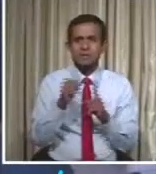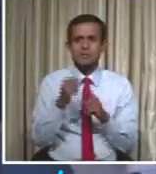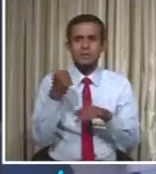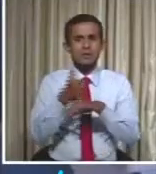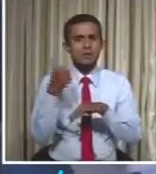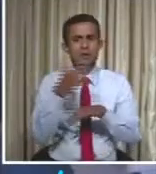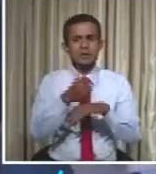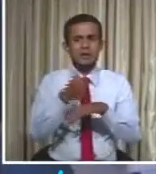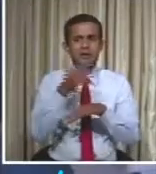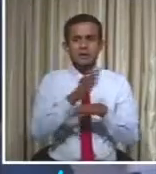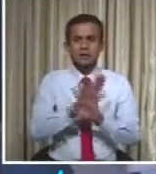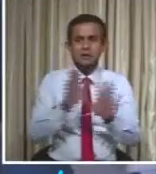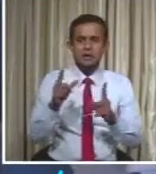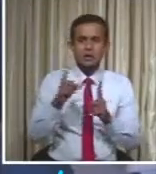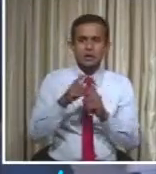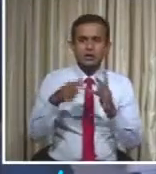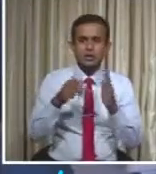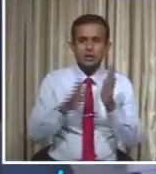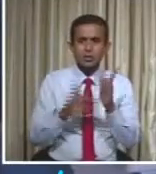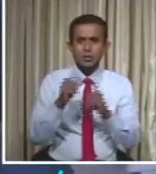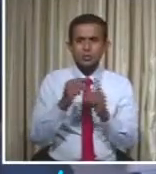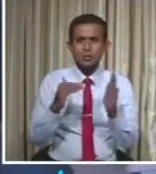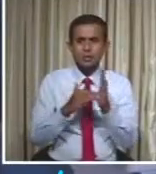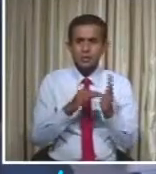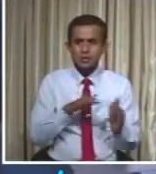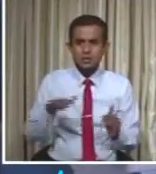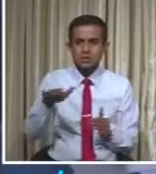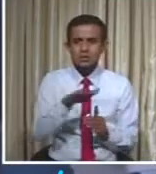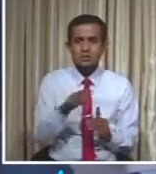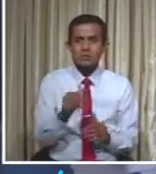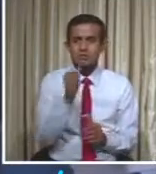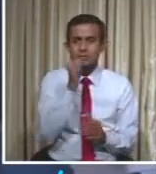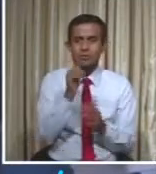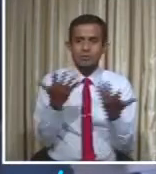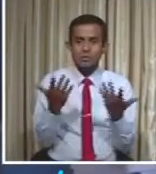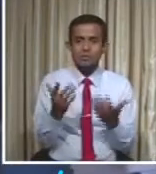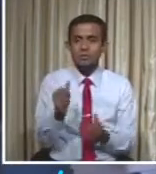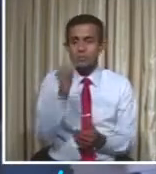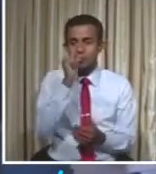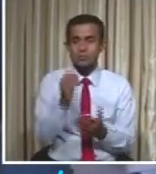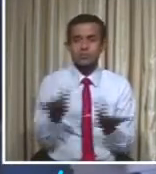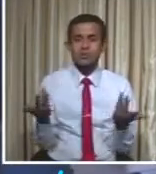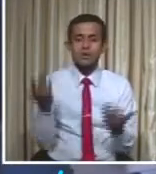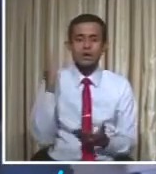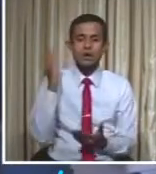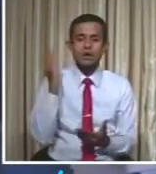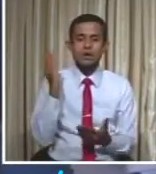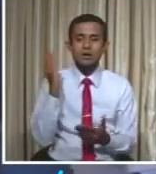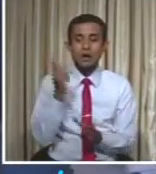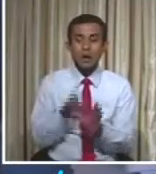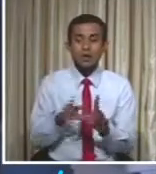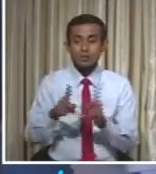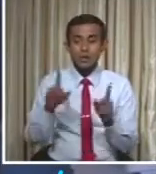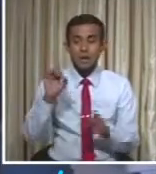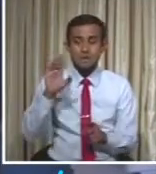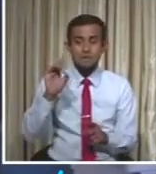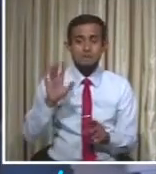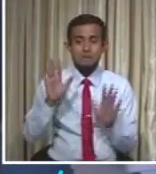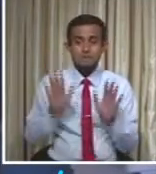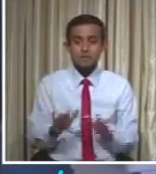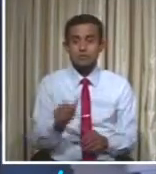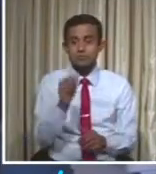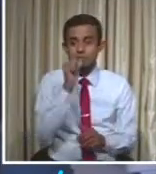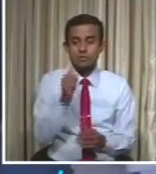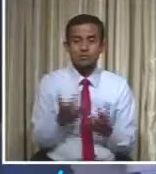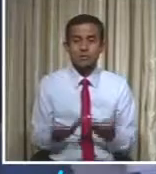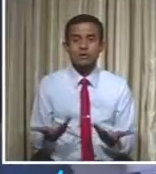නැතුව දොම්පේ තමන් නියෝජනය කරන ආසනේ අර වතුර නැතුව ඉන්නව මිනිස්සු බොණ්ඩ වතුර ටිකක් නේ. අවුරුදු 10 15 ඉන්නව බොණ්ඩ වතුර